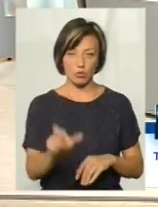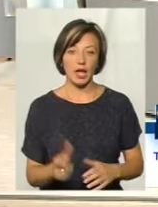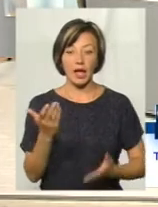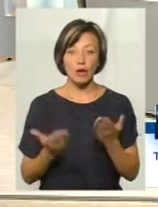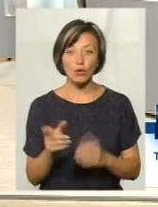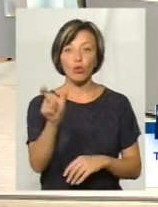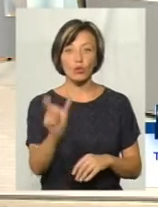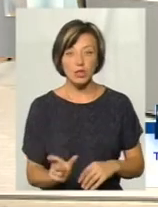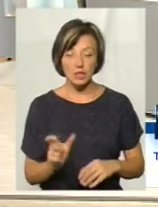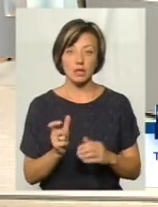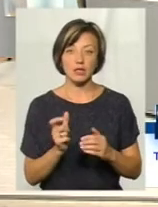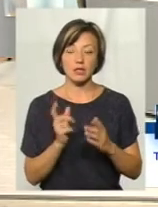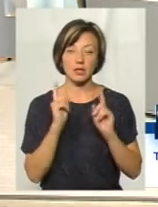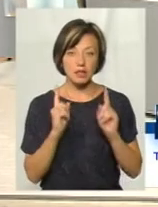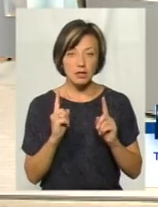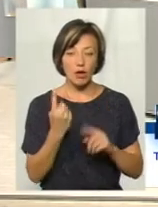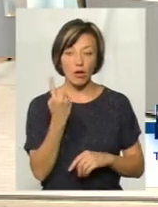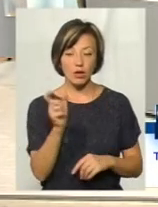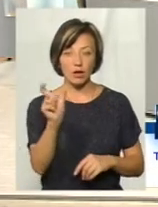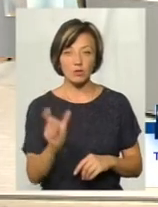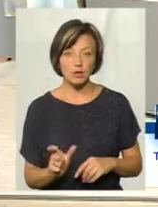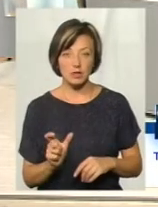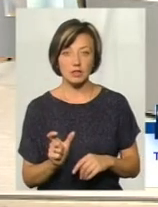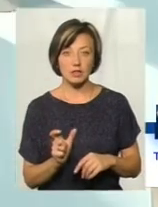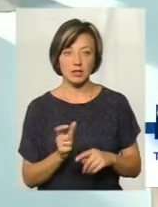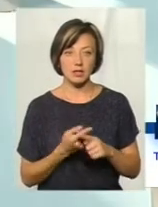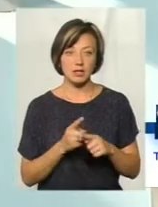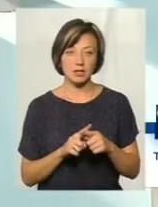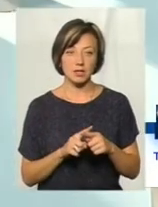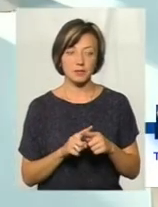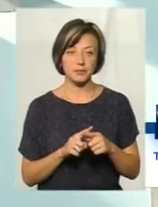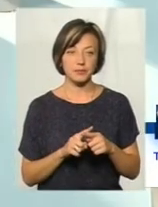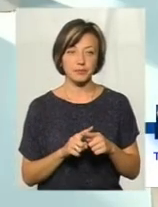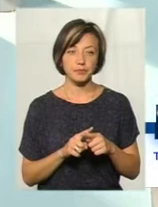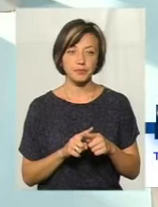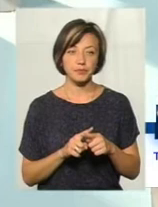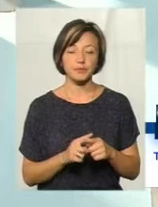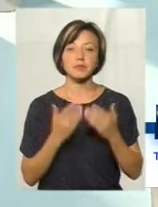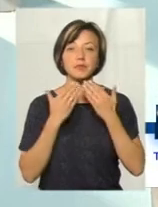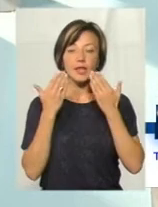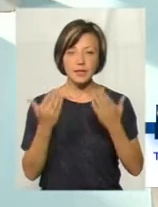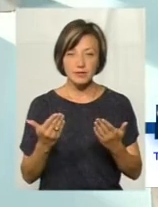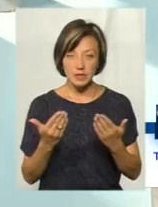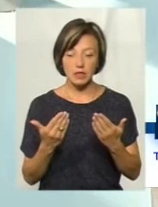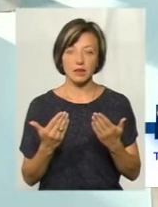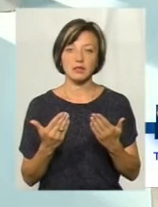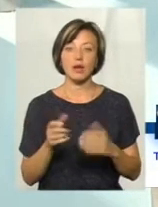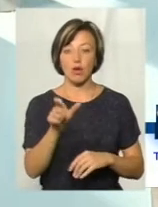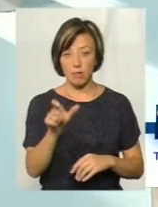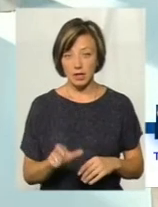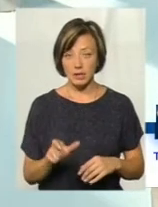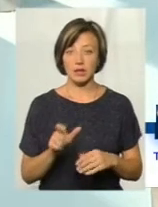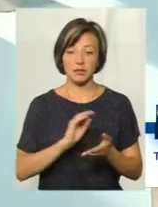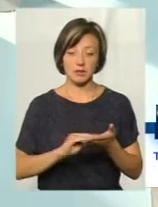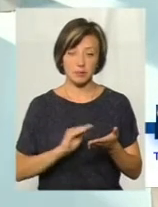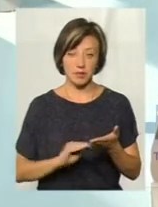якщо фізична особа, підкреслюю, саме фізична особа, це записано в статті 6, коли звертається громадянин, тобто